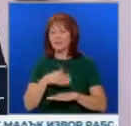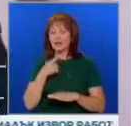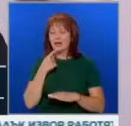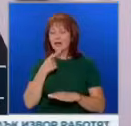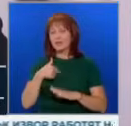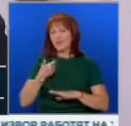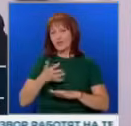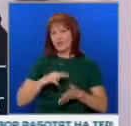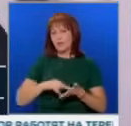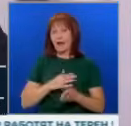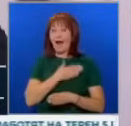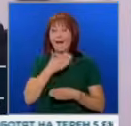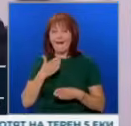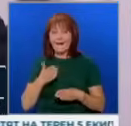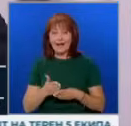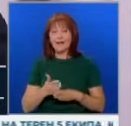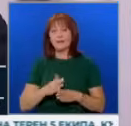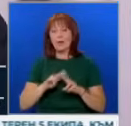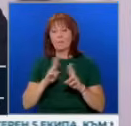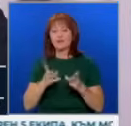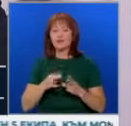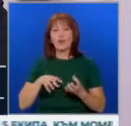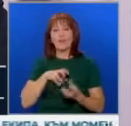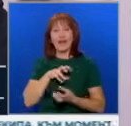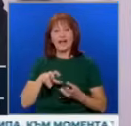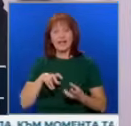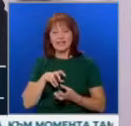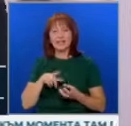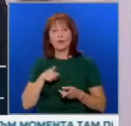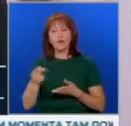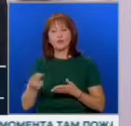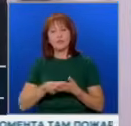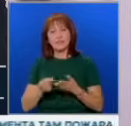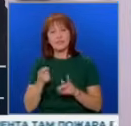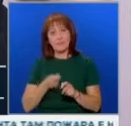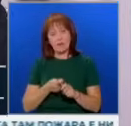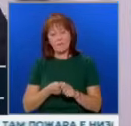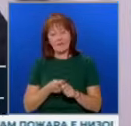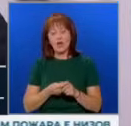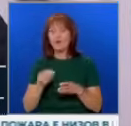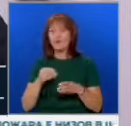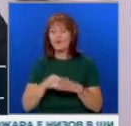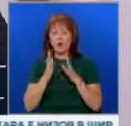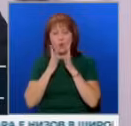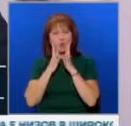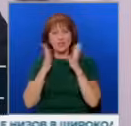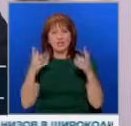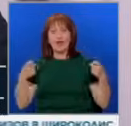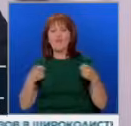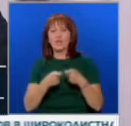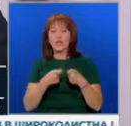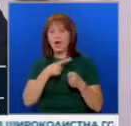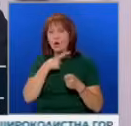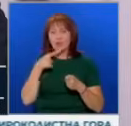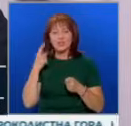политика. Ще сложа край на всяка една международна криза, която настоящата администрация е създала, включително ужасяващата война между Русия